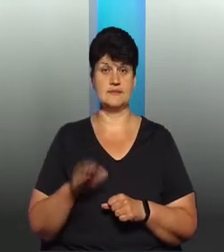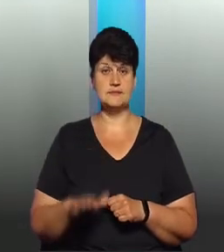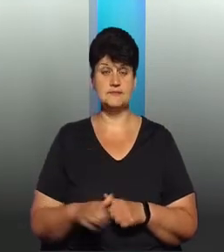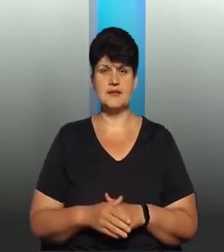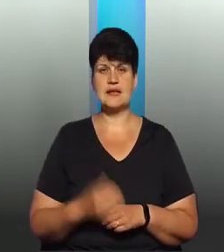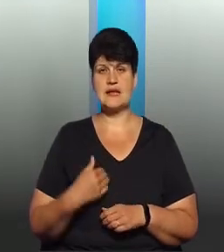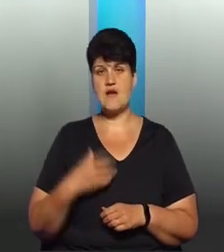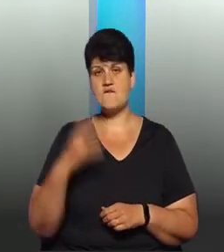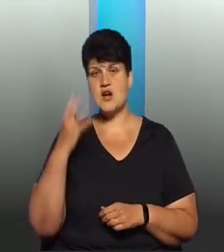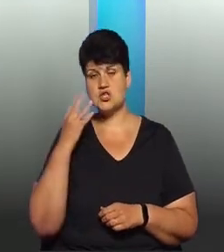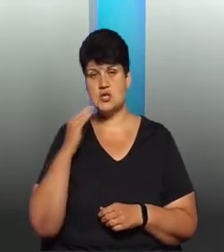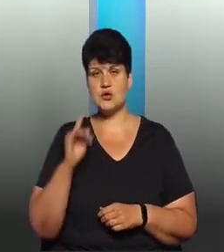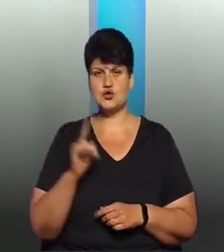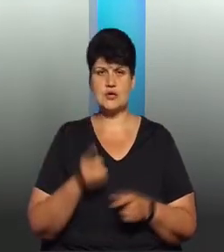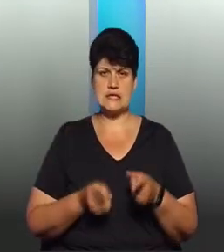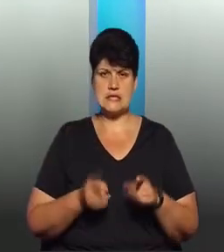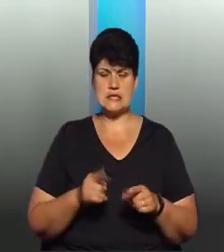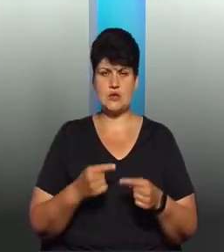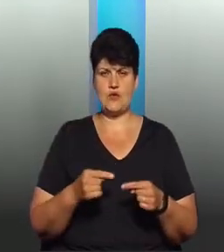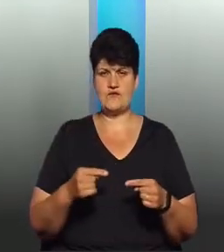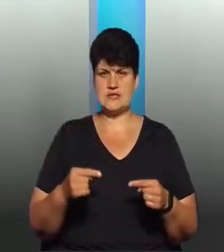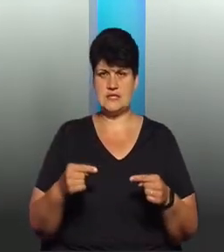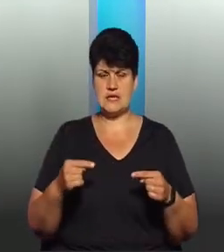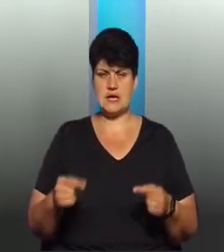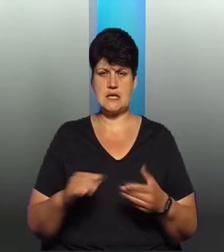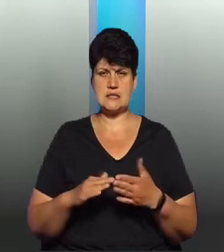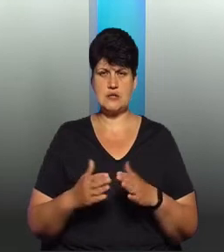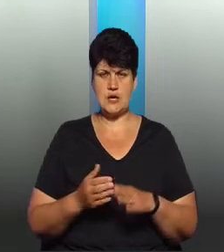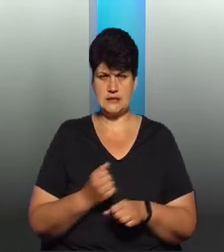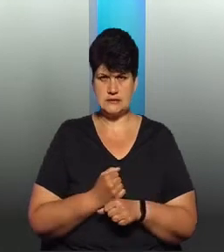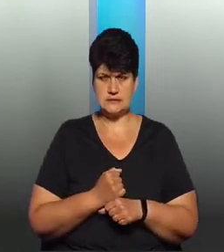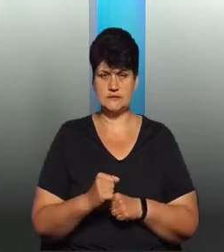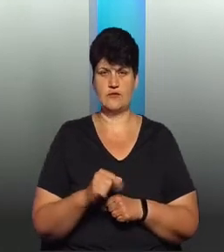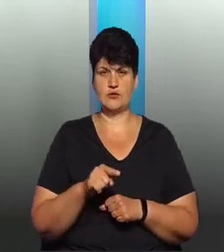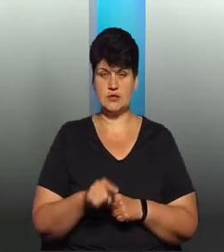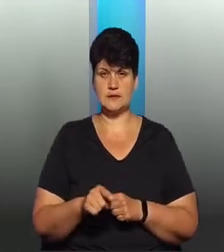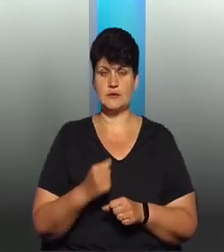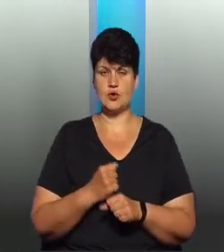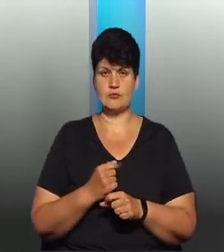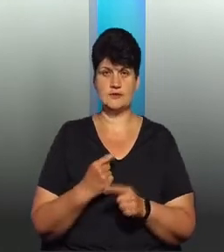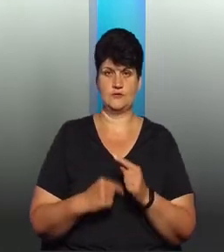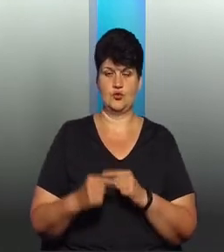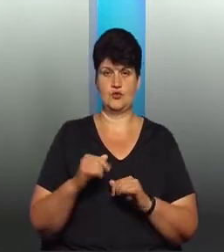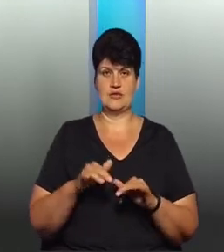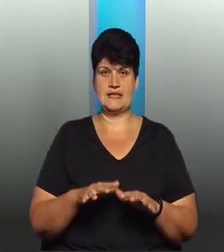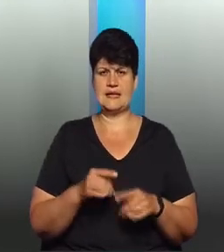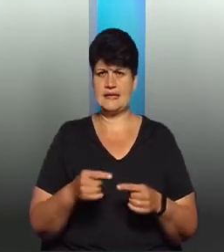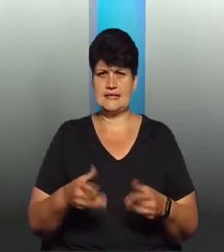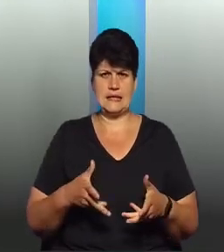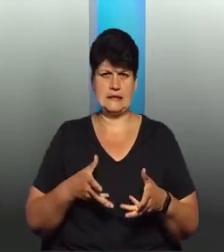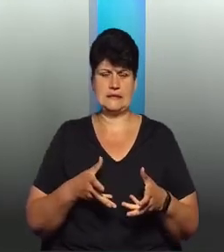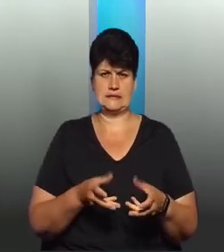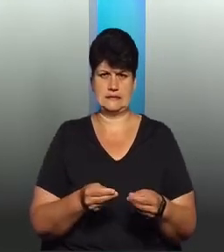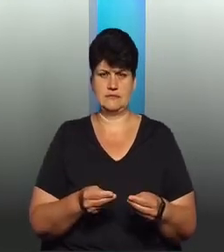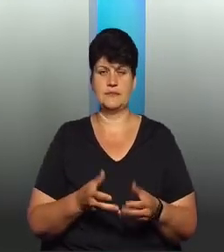дійсно всяка ситуація примусу, вона викликає зворотну дію на всякий тиск. Людина так створена, що коли ми